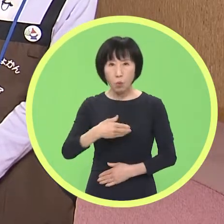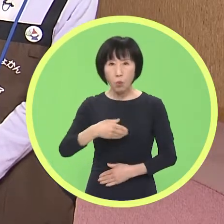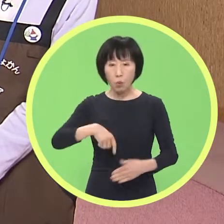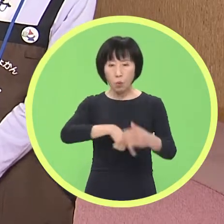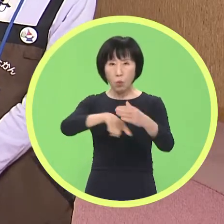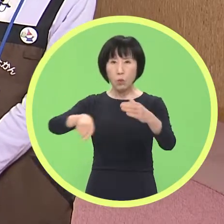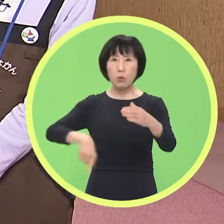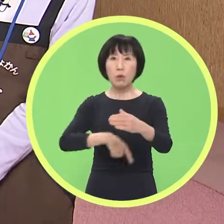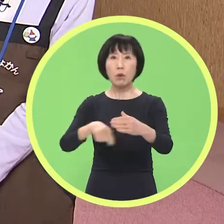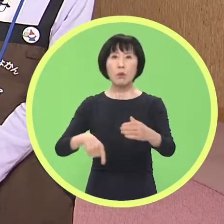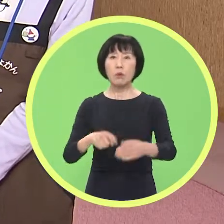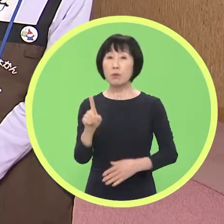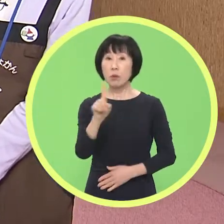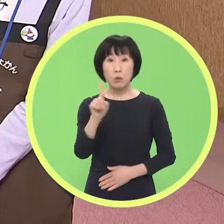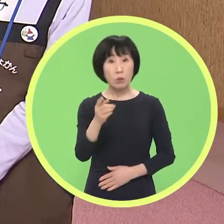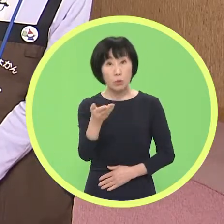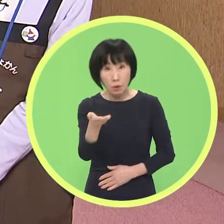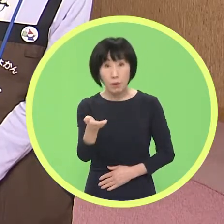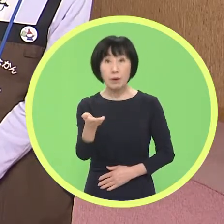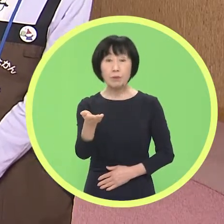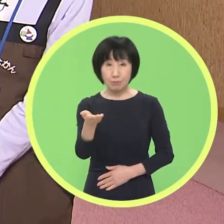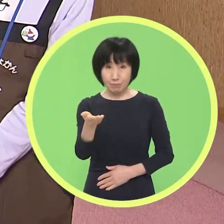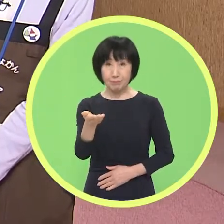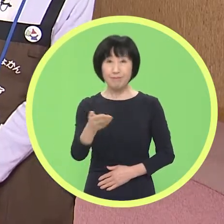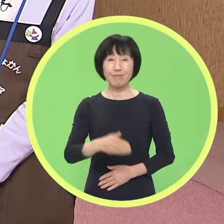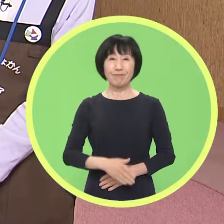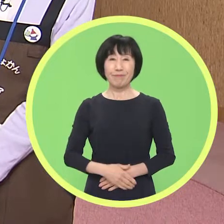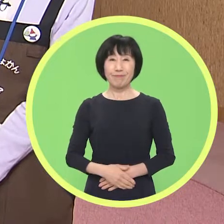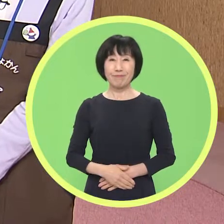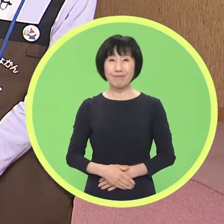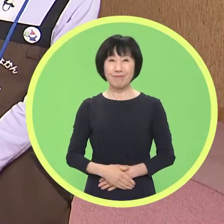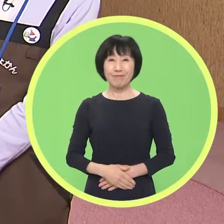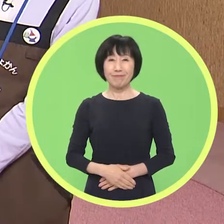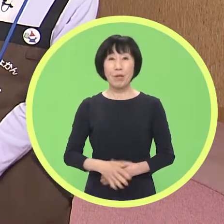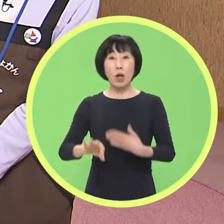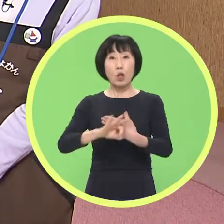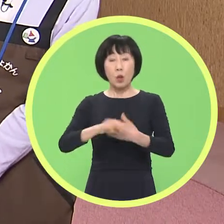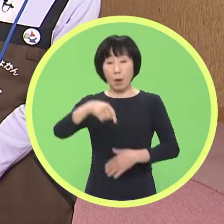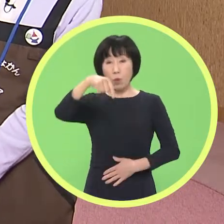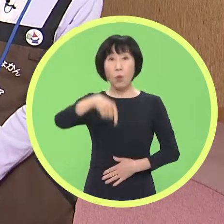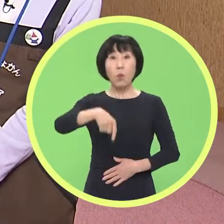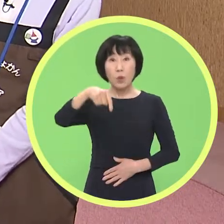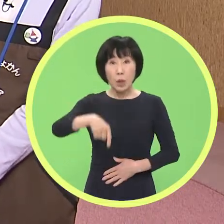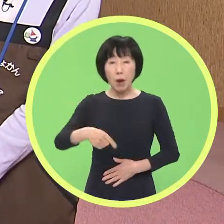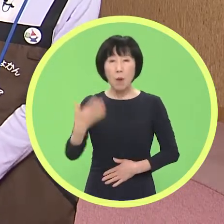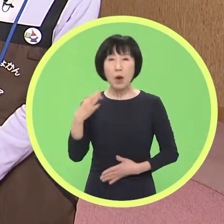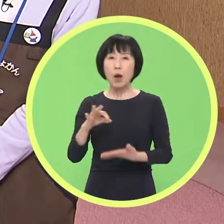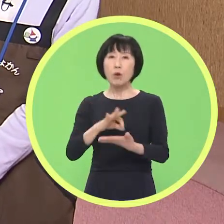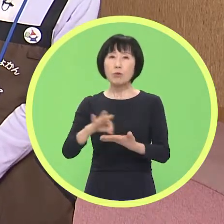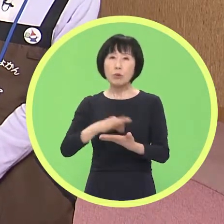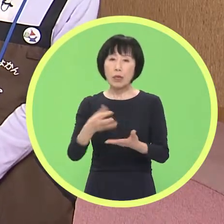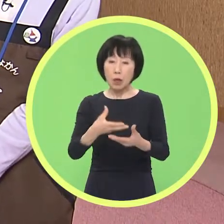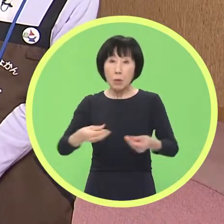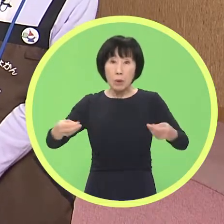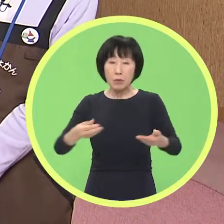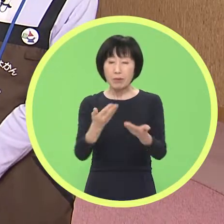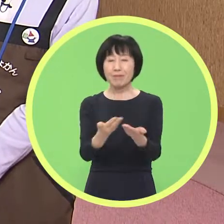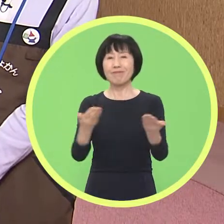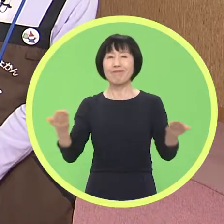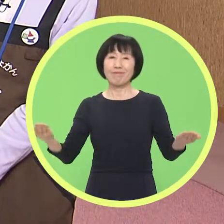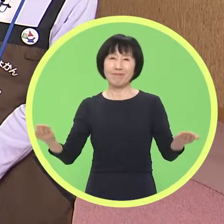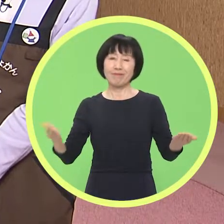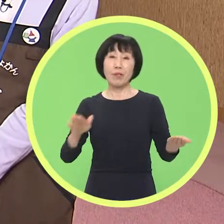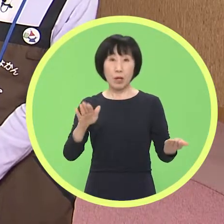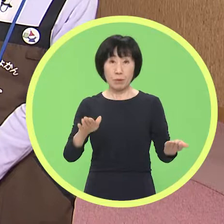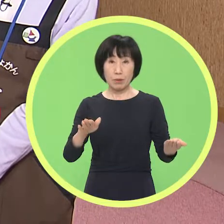おう、どんな催し物なんですか？ はい、例えば子ども図書館では土器など昔の